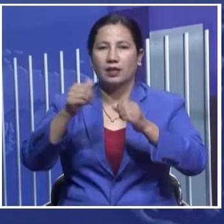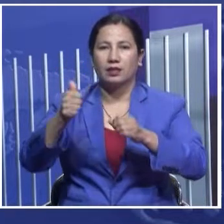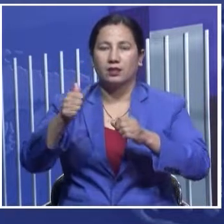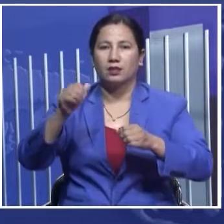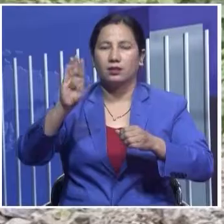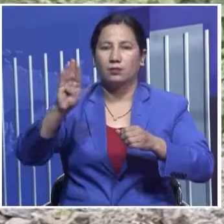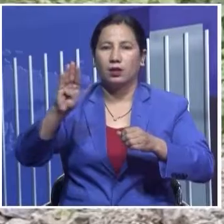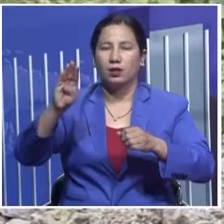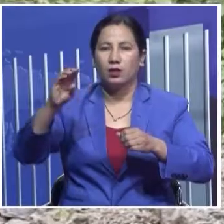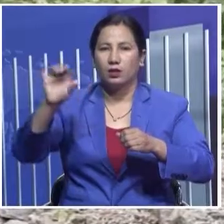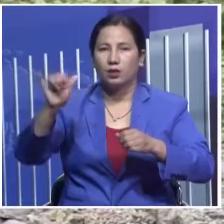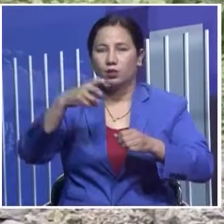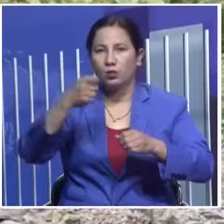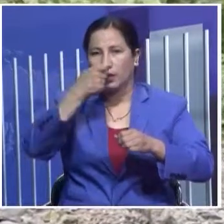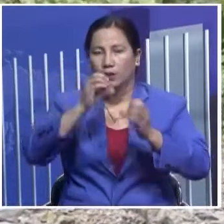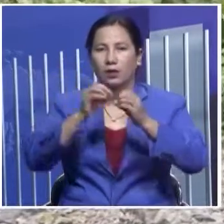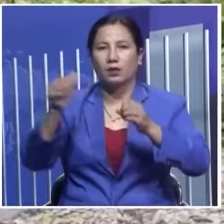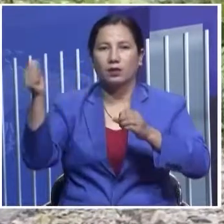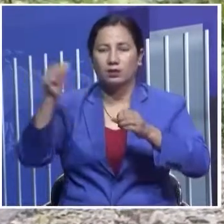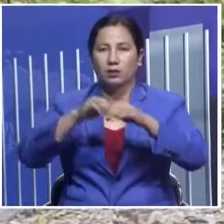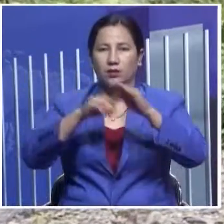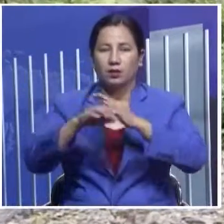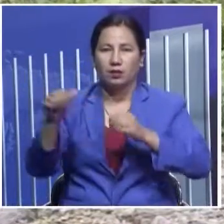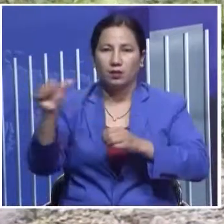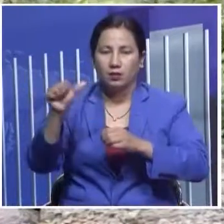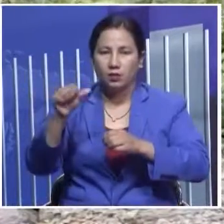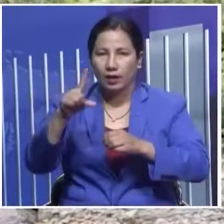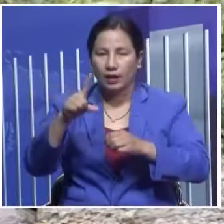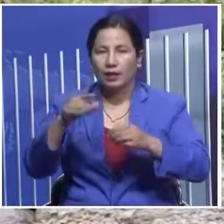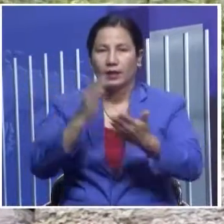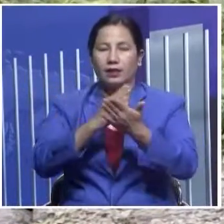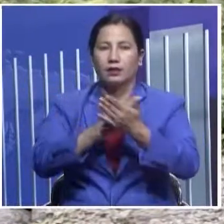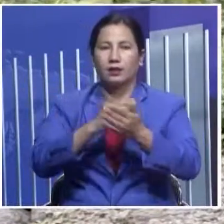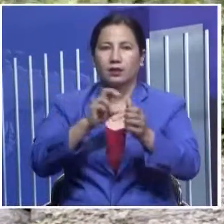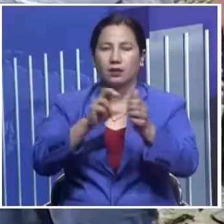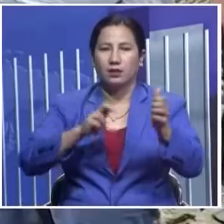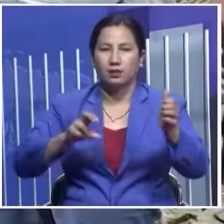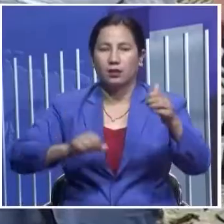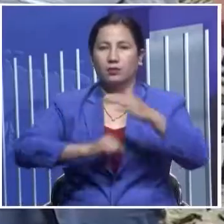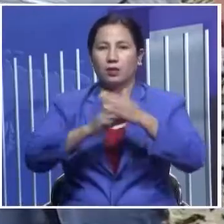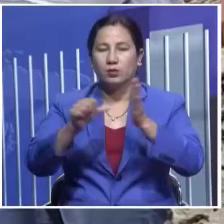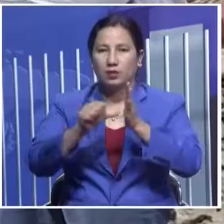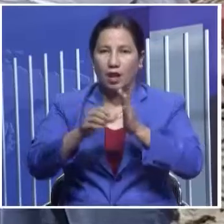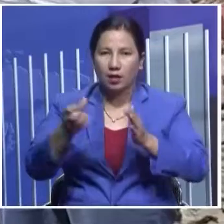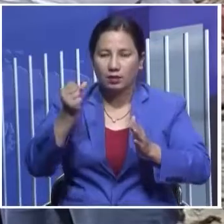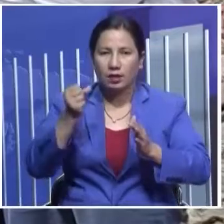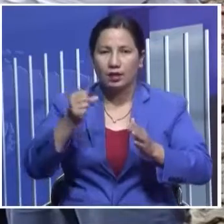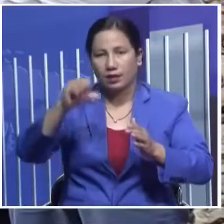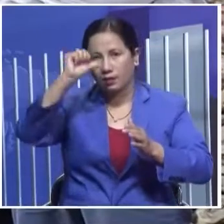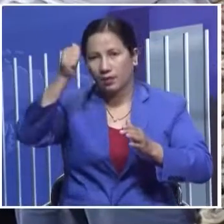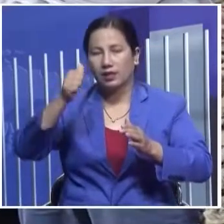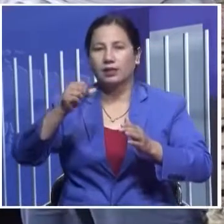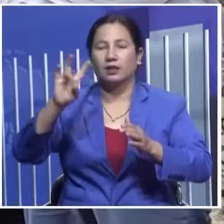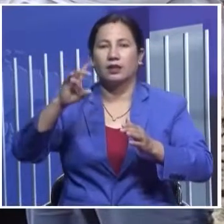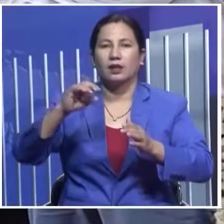बडु गाउँ पुल हिजोदेखि सञ्चालनमा आएका हुन्। हिजो एक कार्यक्रमका बीच दार्चुलाका प्रमुख जिल्ला अधिकारी दीर्घराज उपाध्याय, भारतका